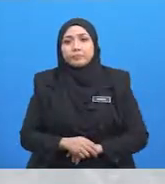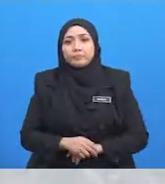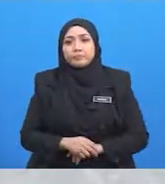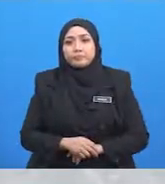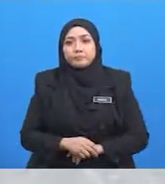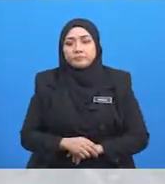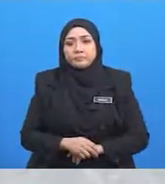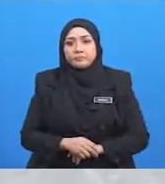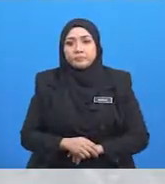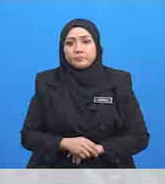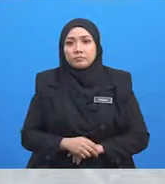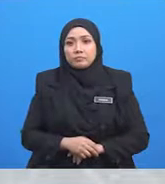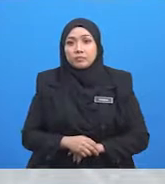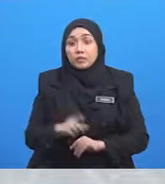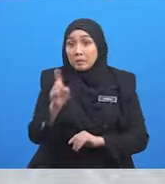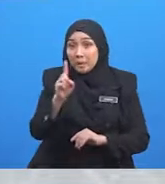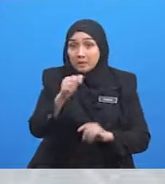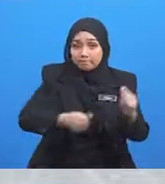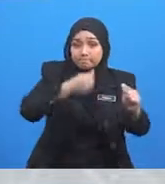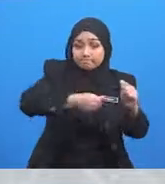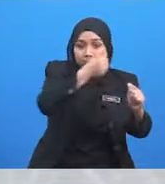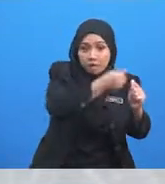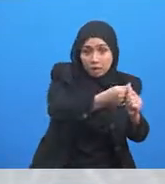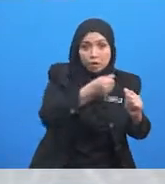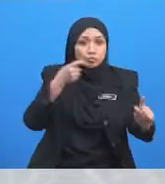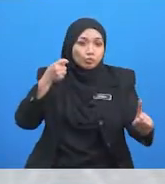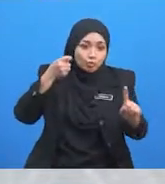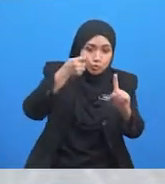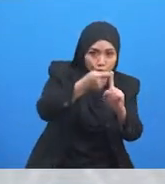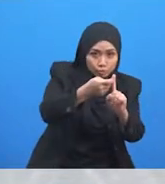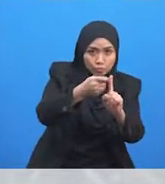bertanya ke mana arah tuju.